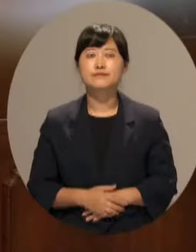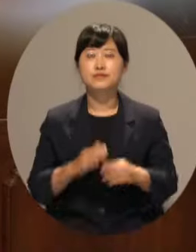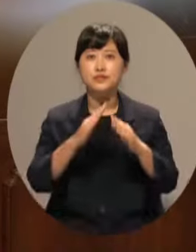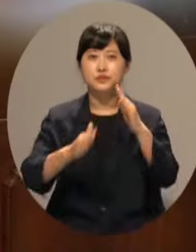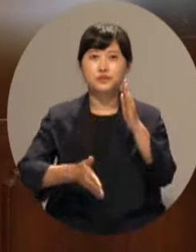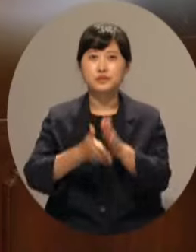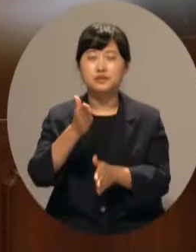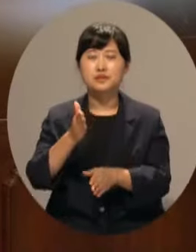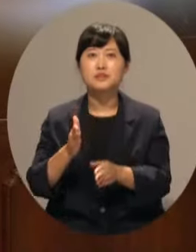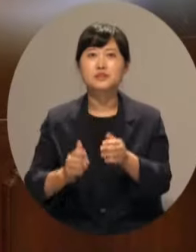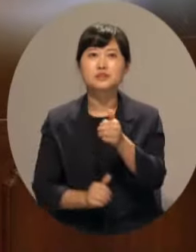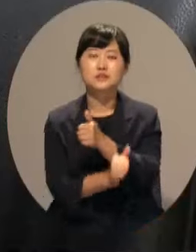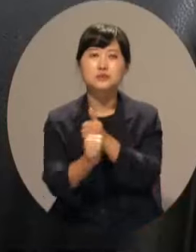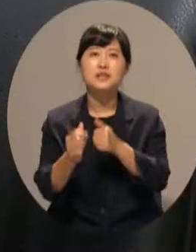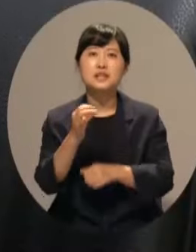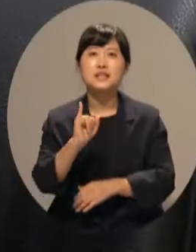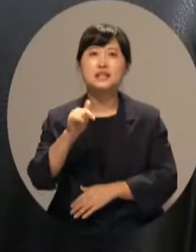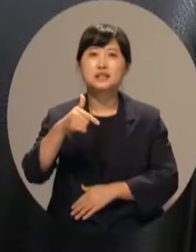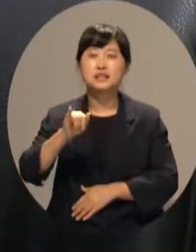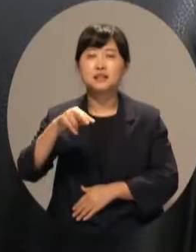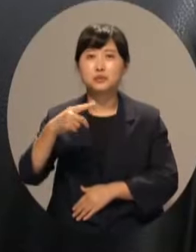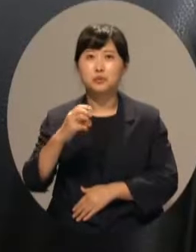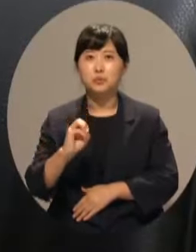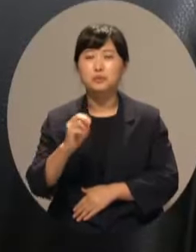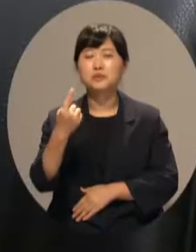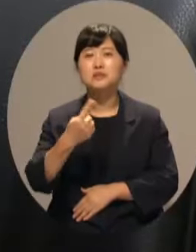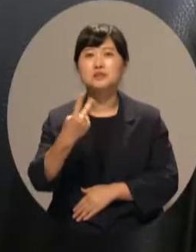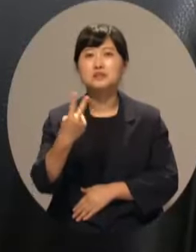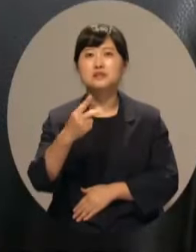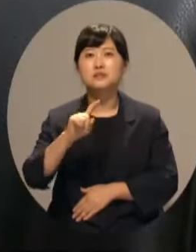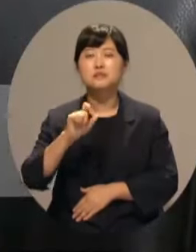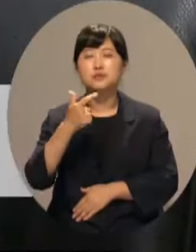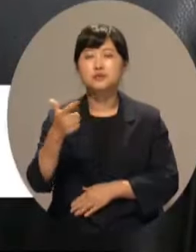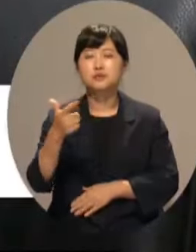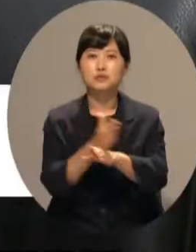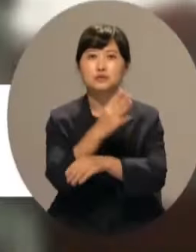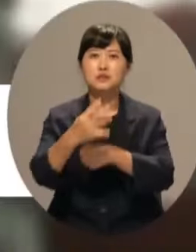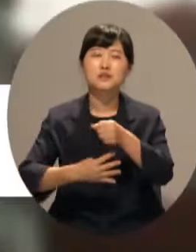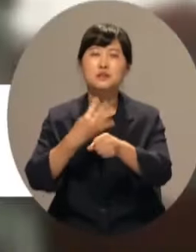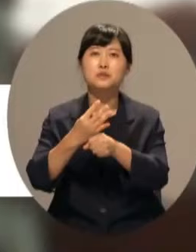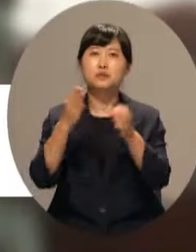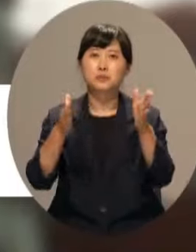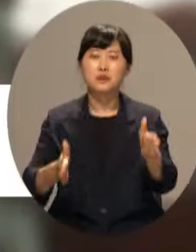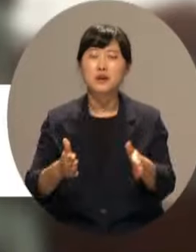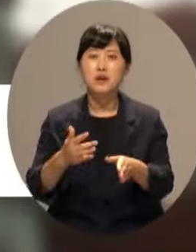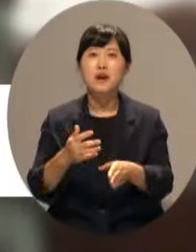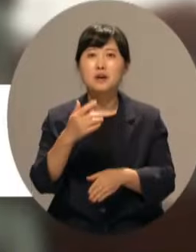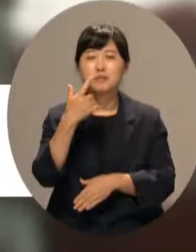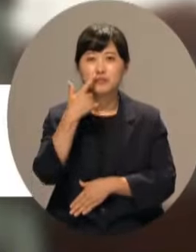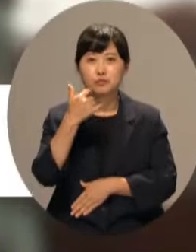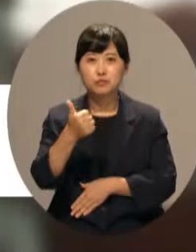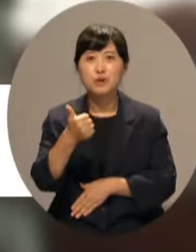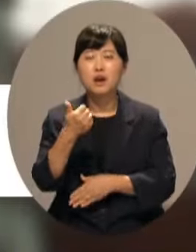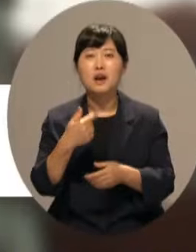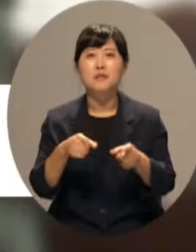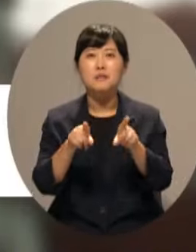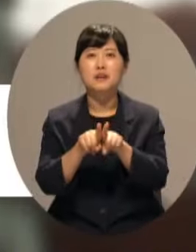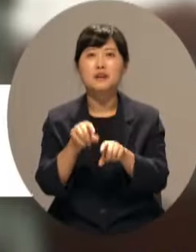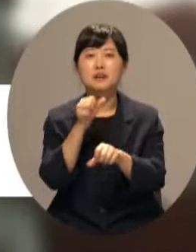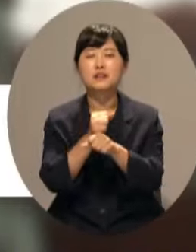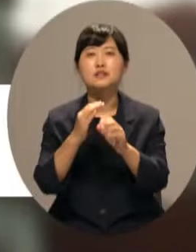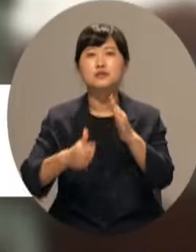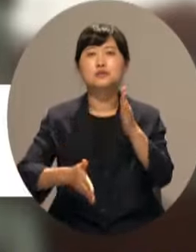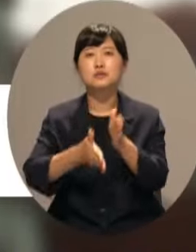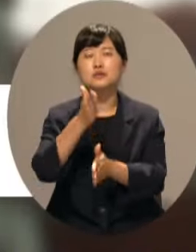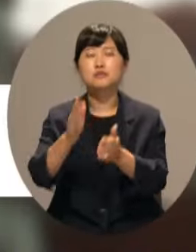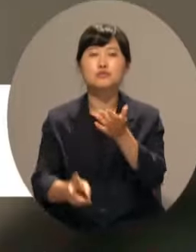전주시 후에 이동우 원 지난 2016년부터 4년간 자신과 부친이 지분을 소유한 가족 회사가 전주시와